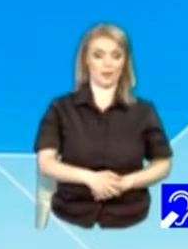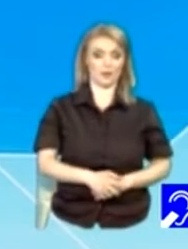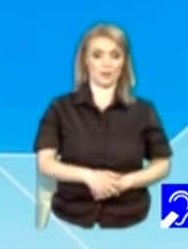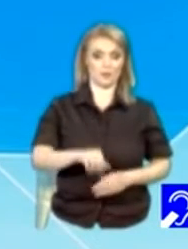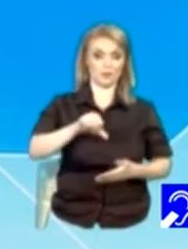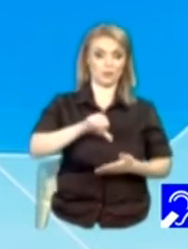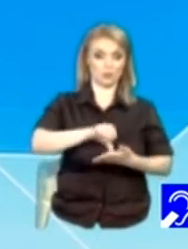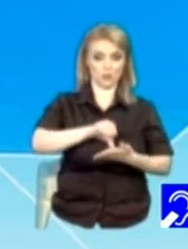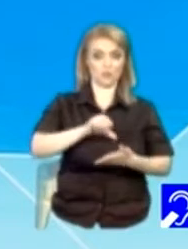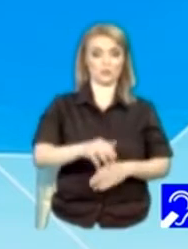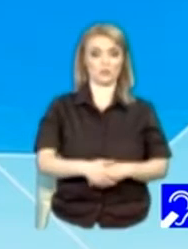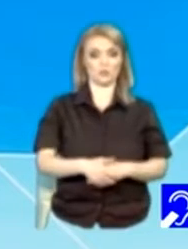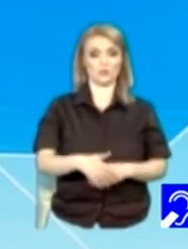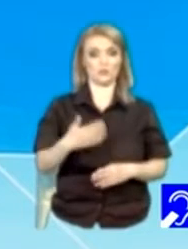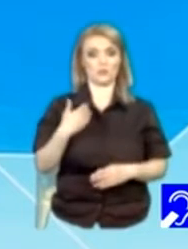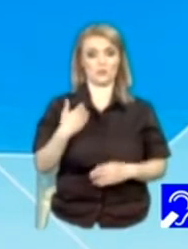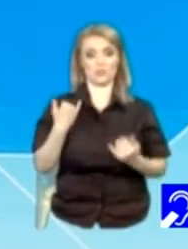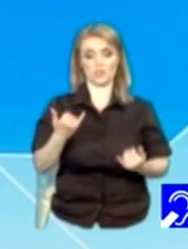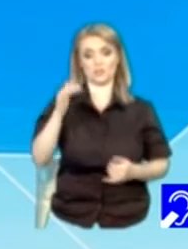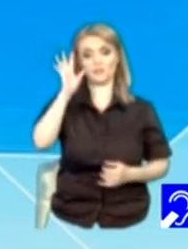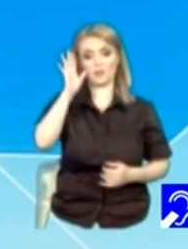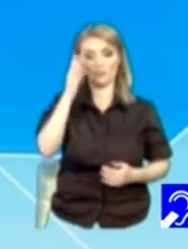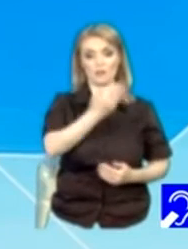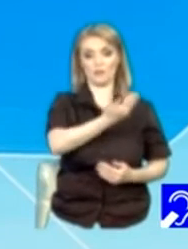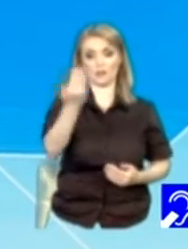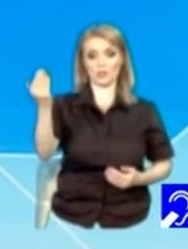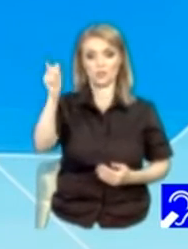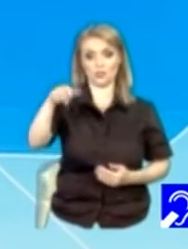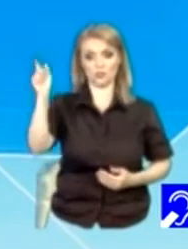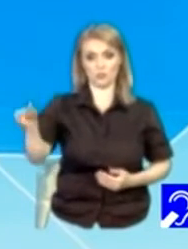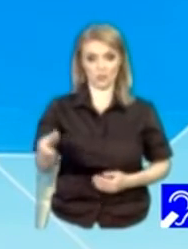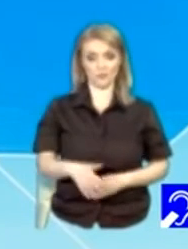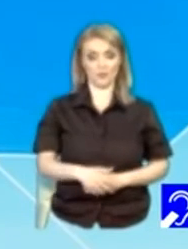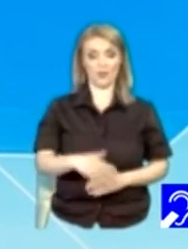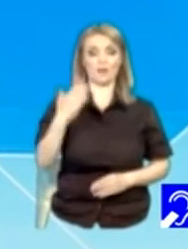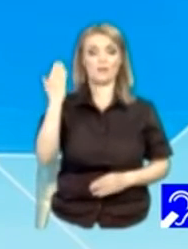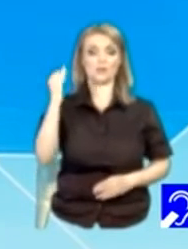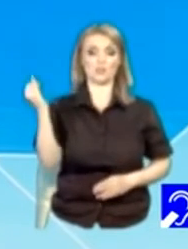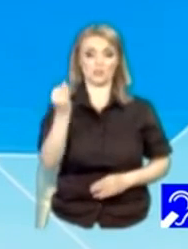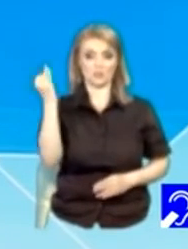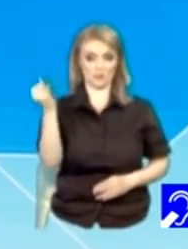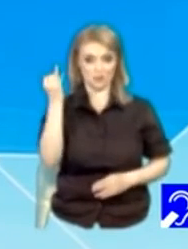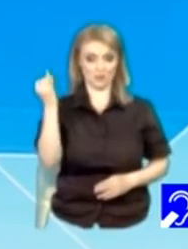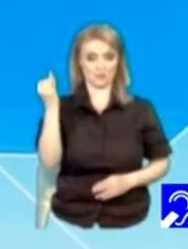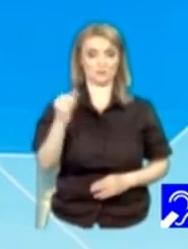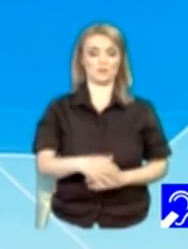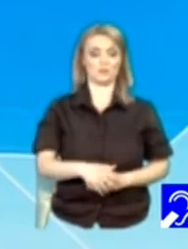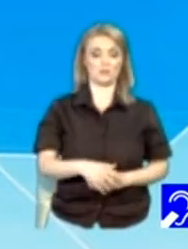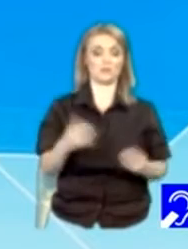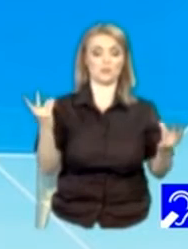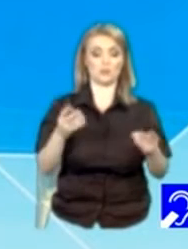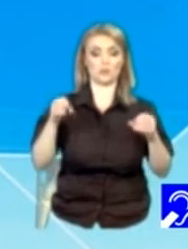că a venit timpul oamenilor, a venit timpul intereselor și priorităților noastre naționale, dincolo